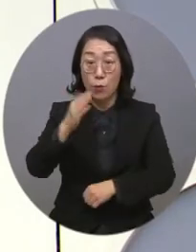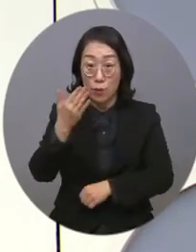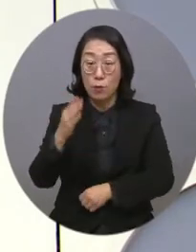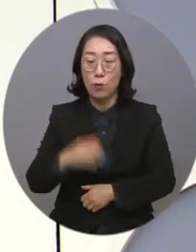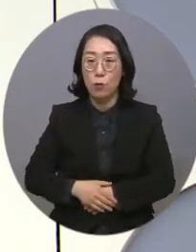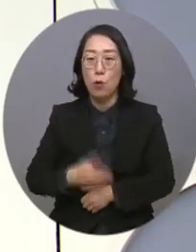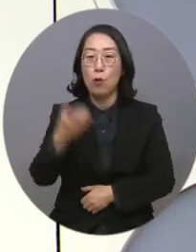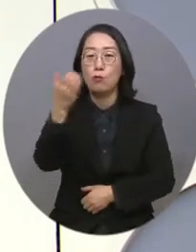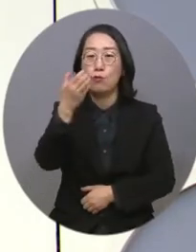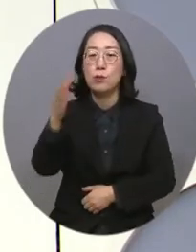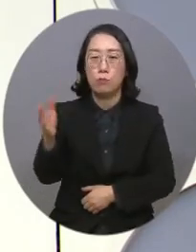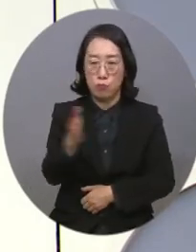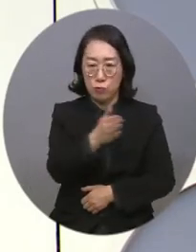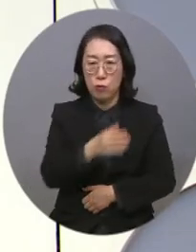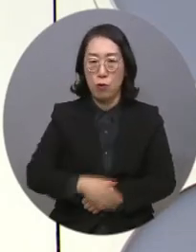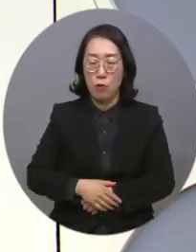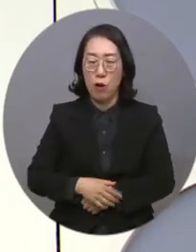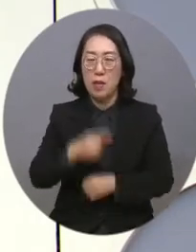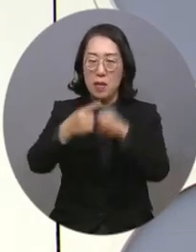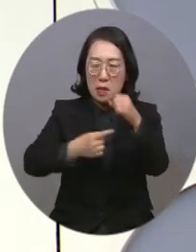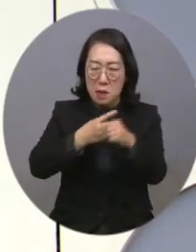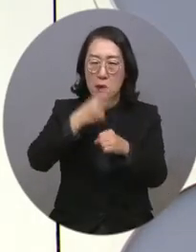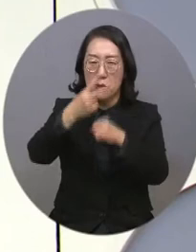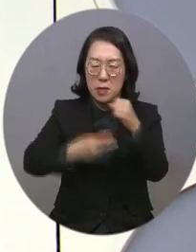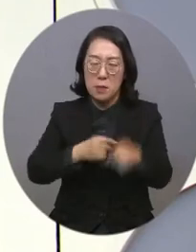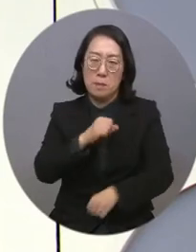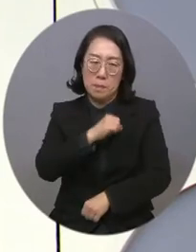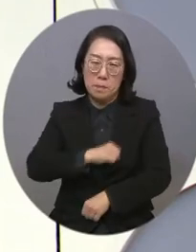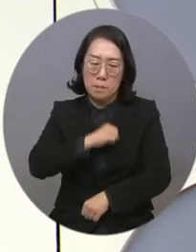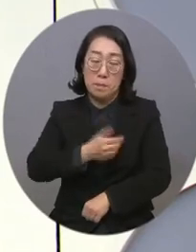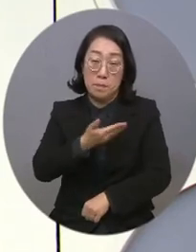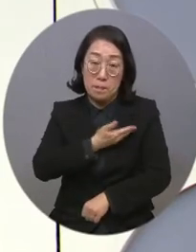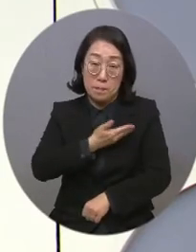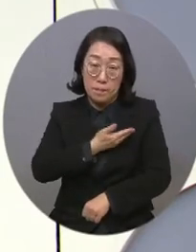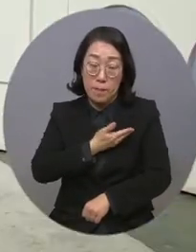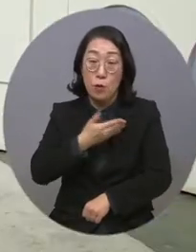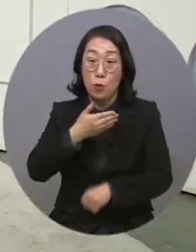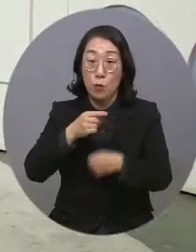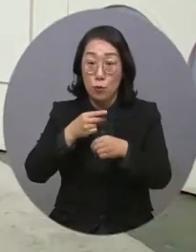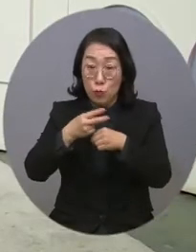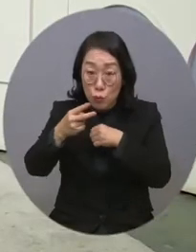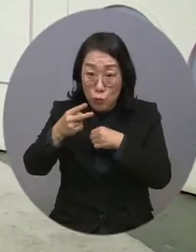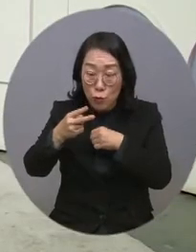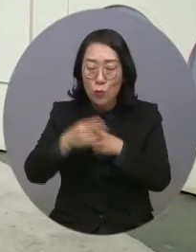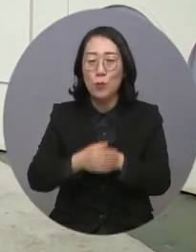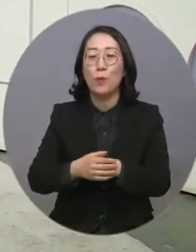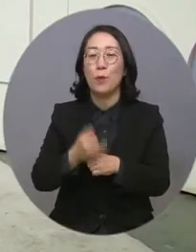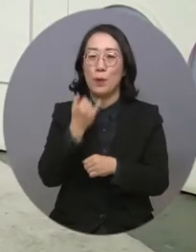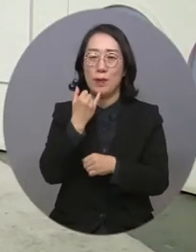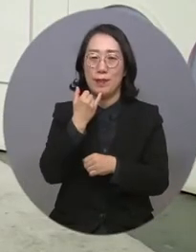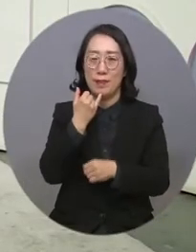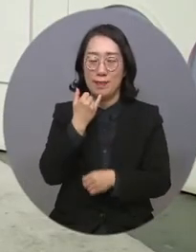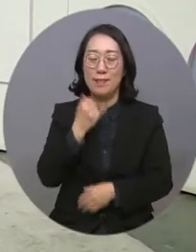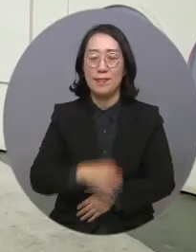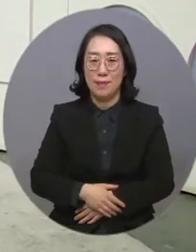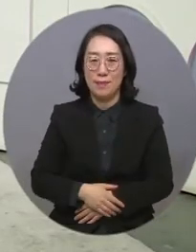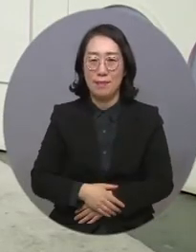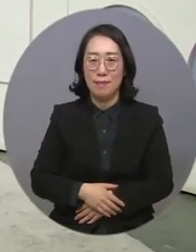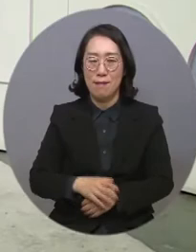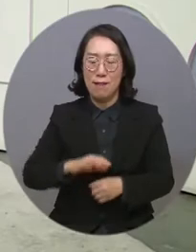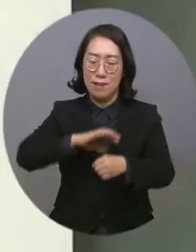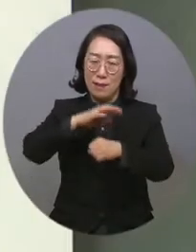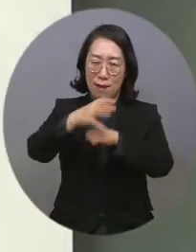예. 한 2년간 힘들었지만 2년부터 지나서는 좀 더 수월해졌습니다. 세상이 이제 급진적으로